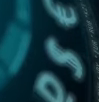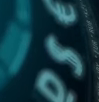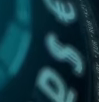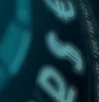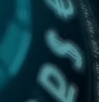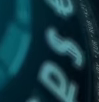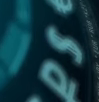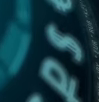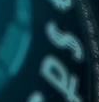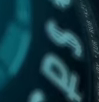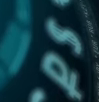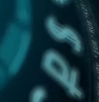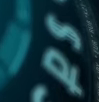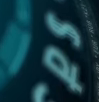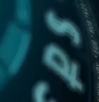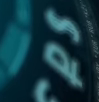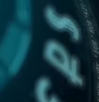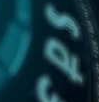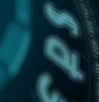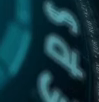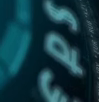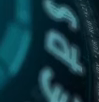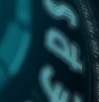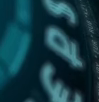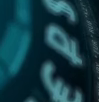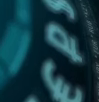евро 426 теңге 57 тиын,